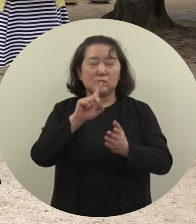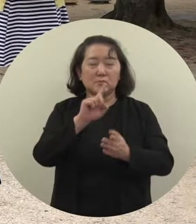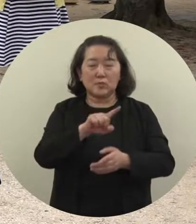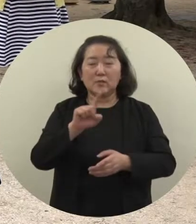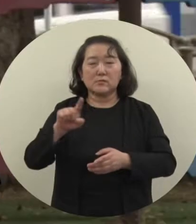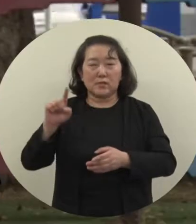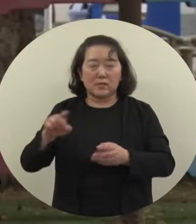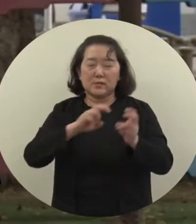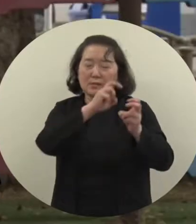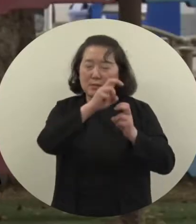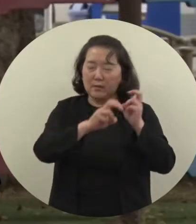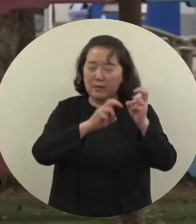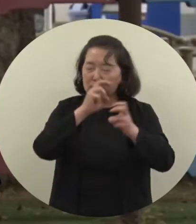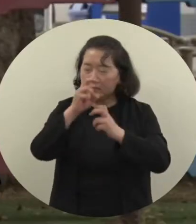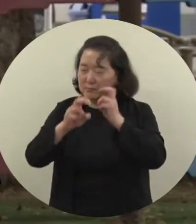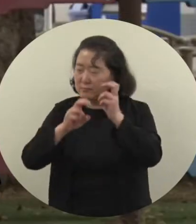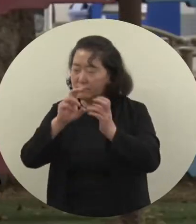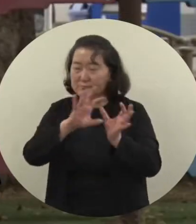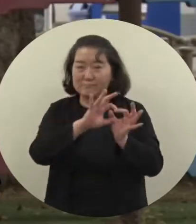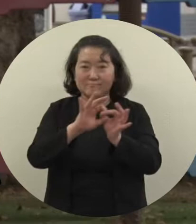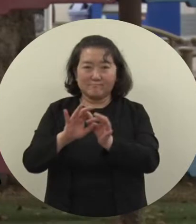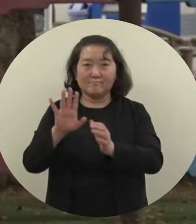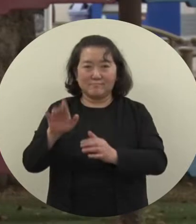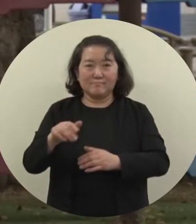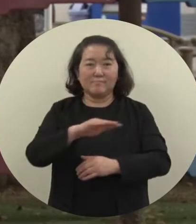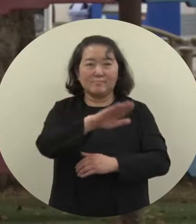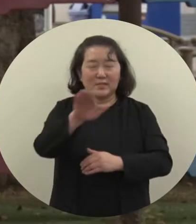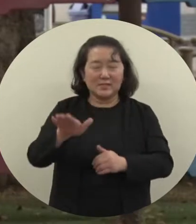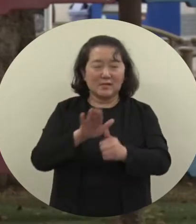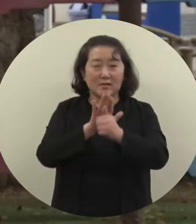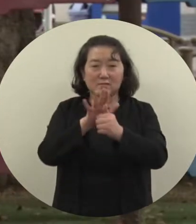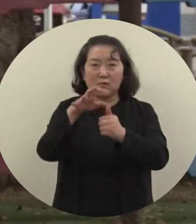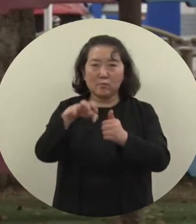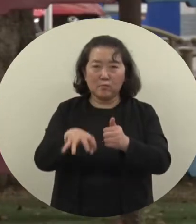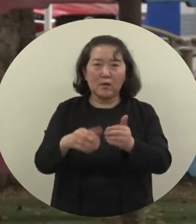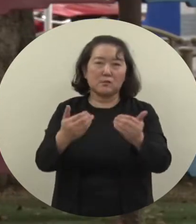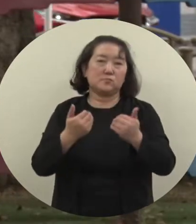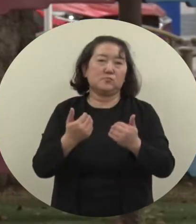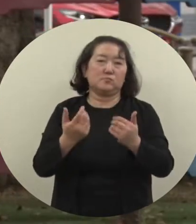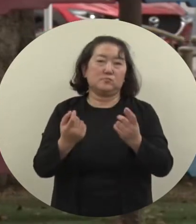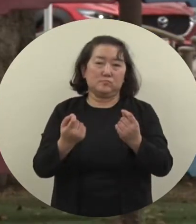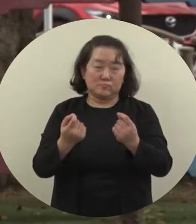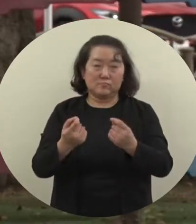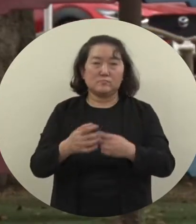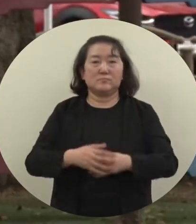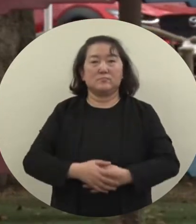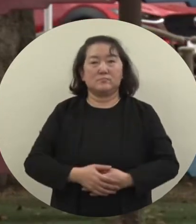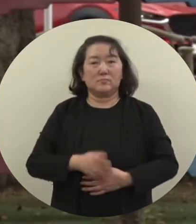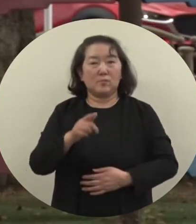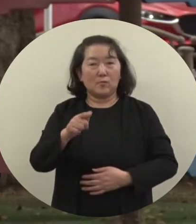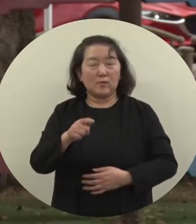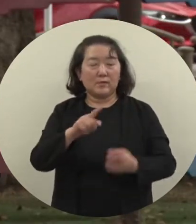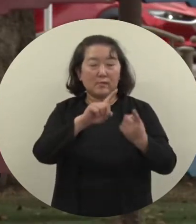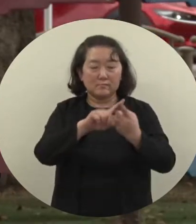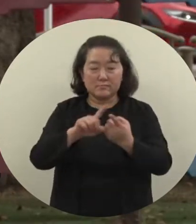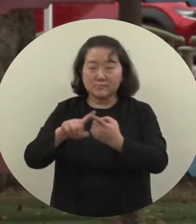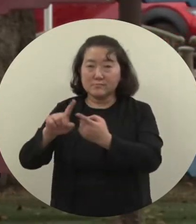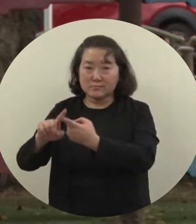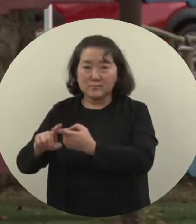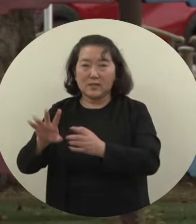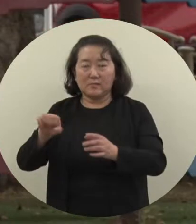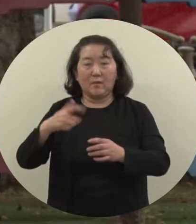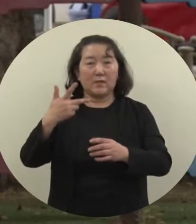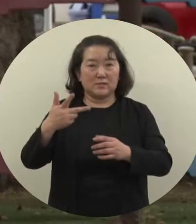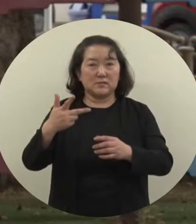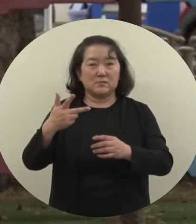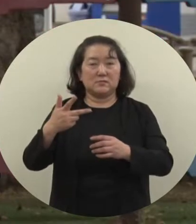とってもこうした悩みは絶えないもので、誰にでも支援の場は必要ですよね。こうしたニーズに応え